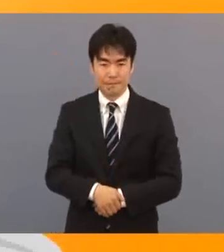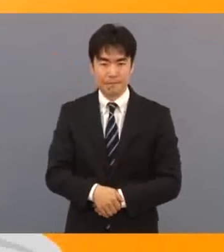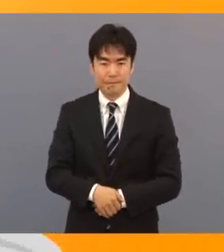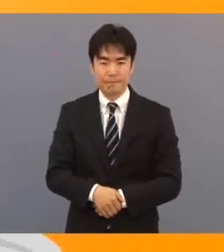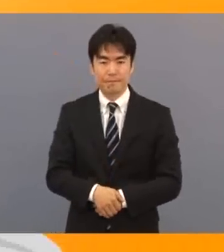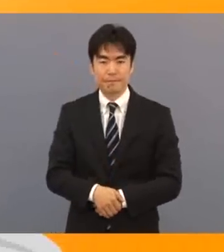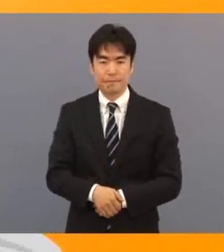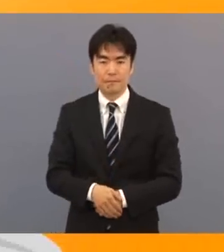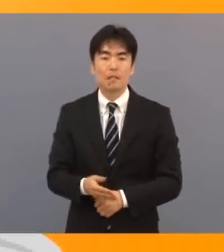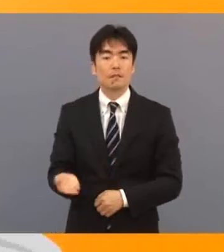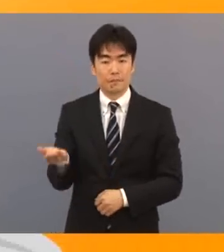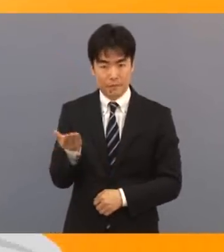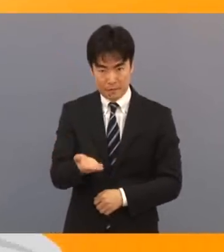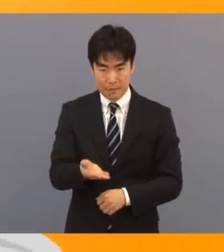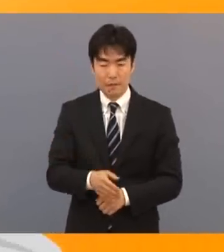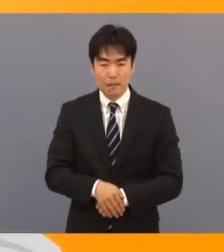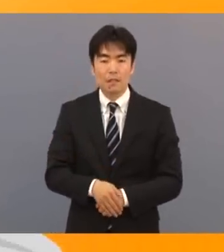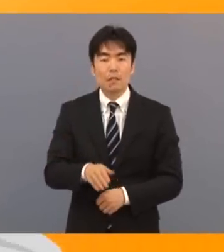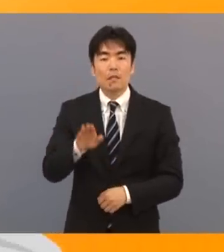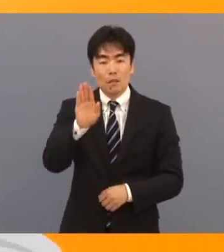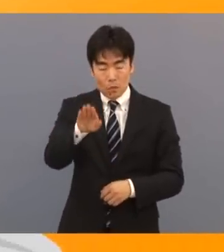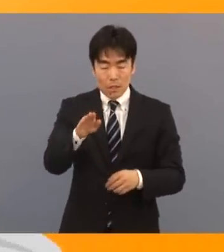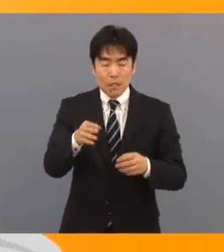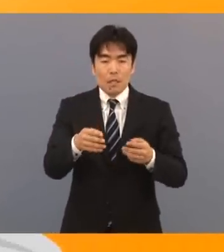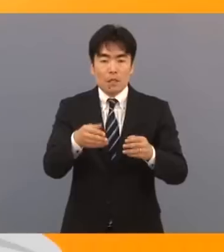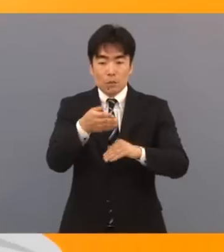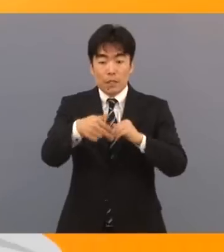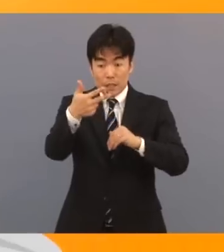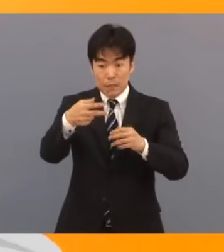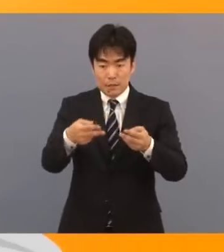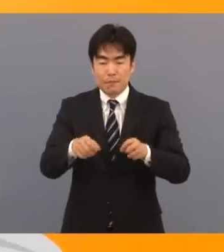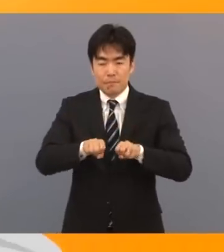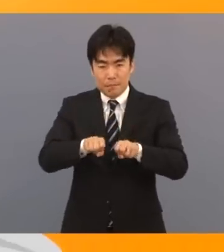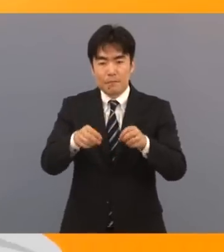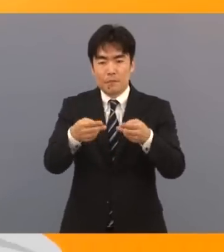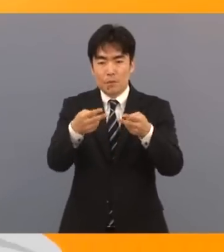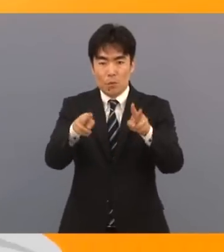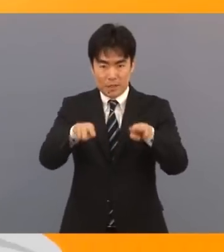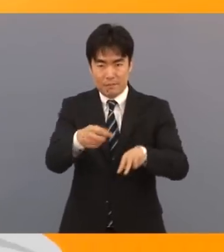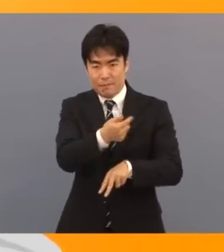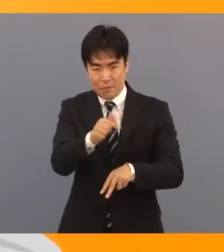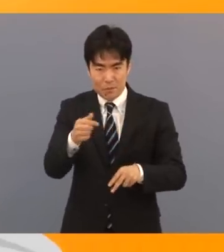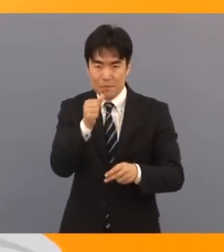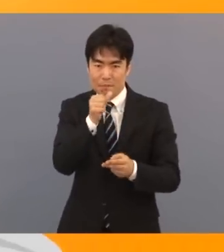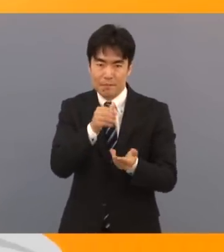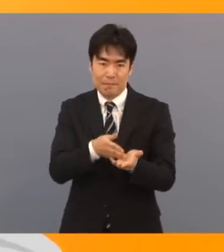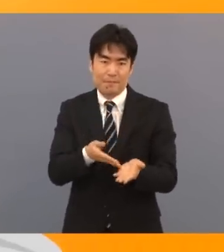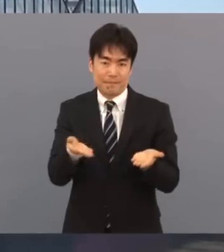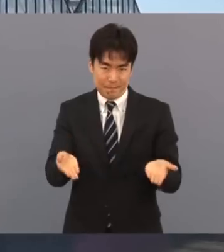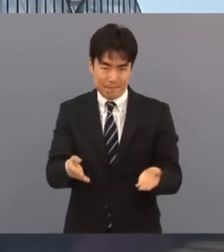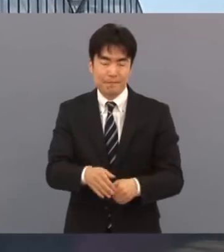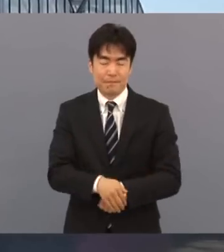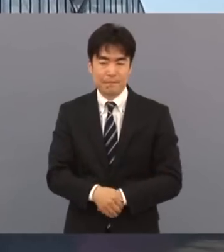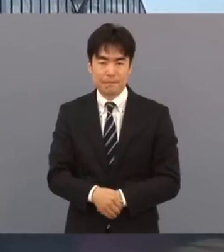続いて越谷トピックス。これから行われるイベントをご紹介します。